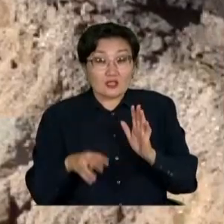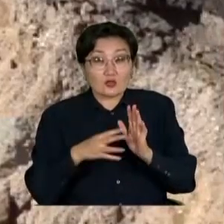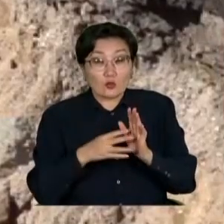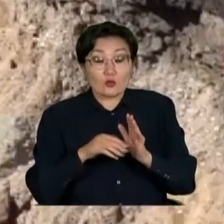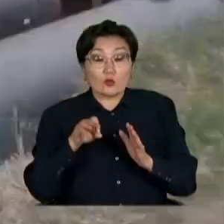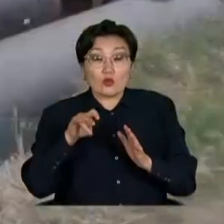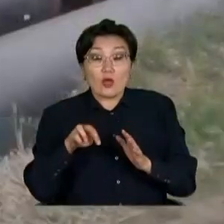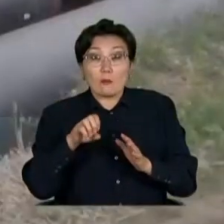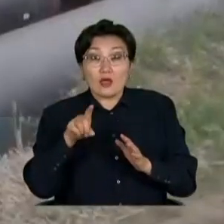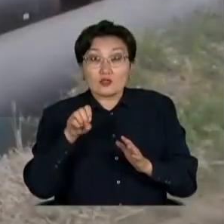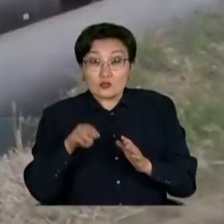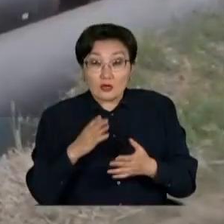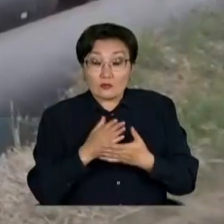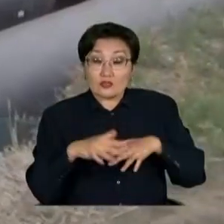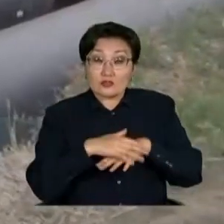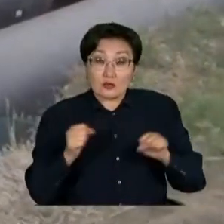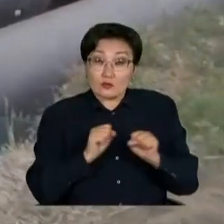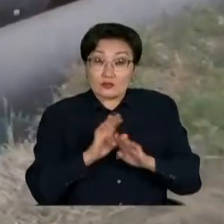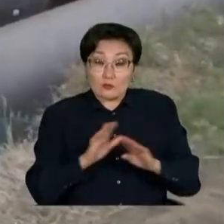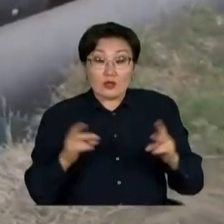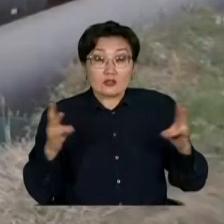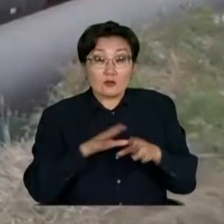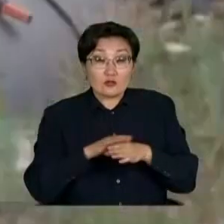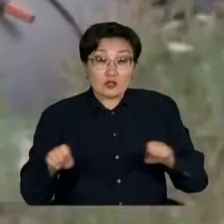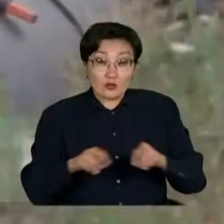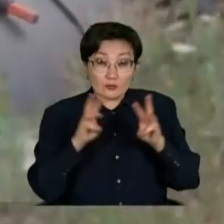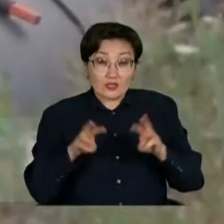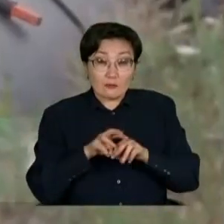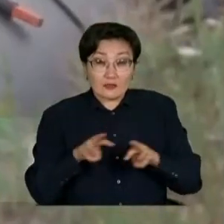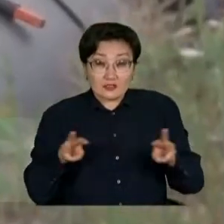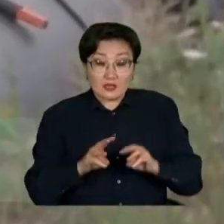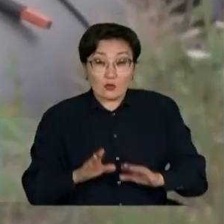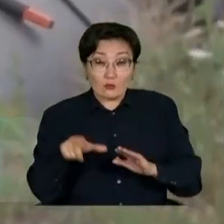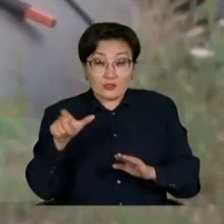мазут қор бар. Қараша қалтырамас үшін қажеттілікті толық жабамыз, деді министр орынбасары.